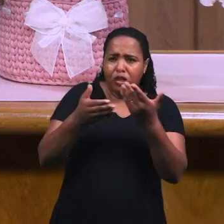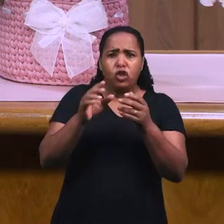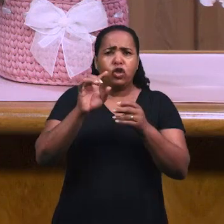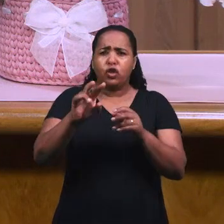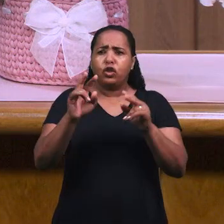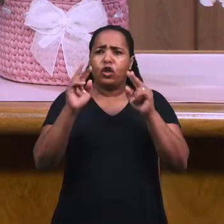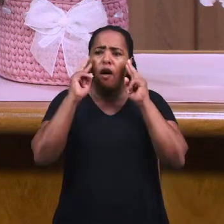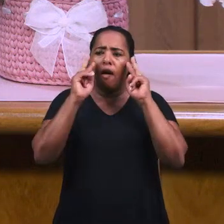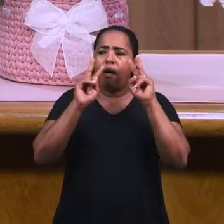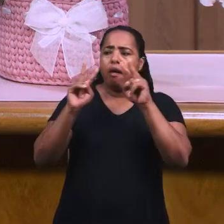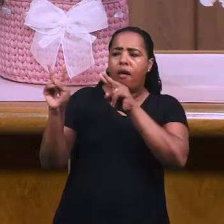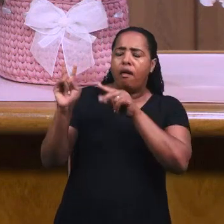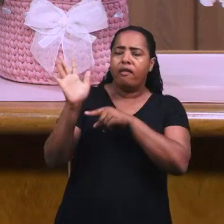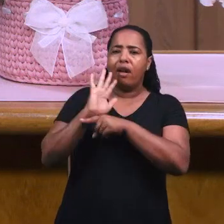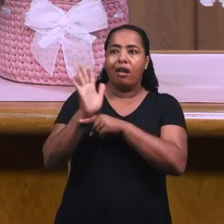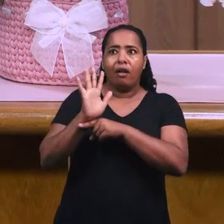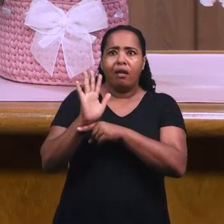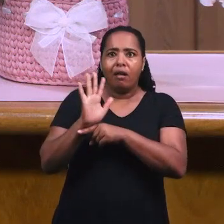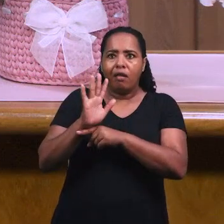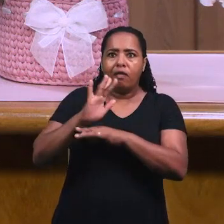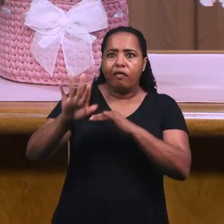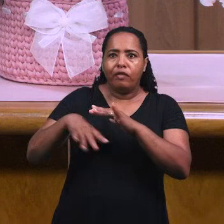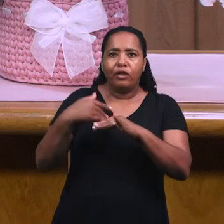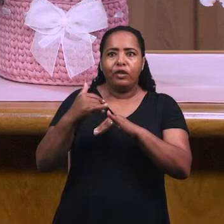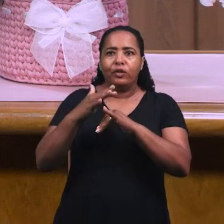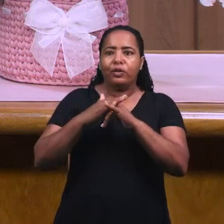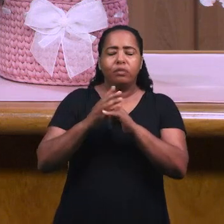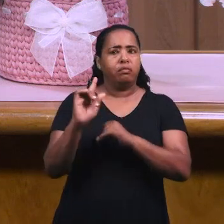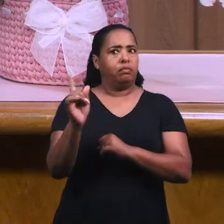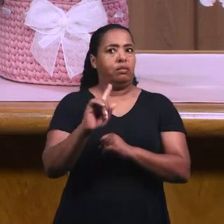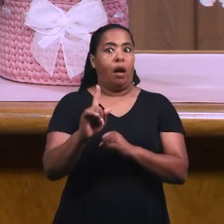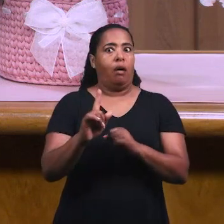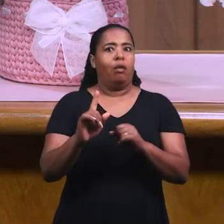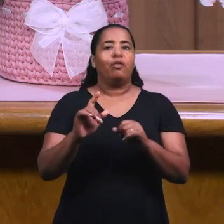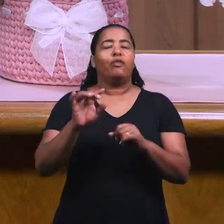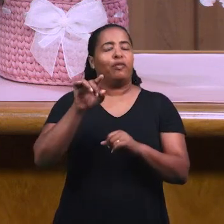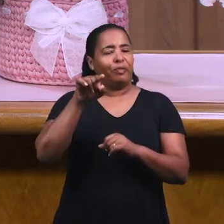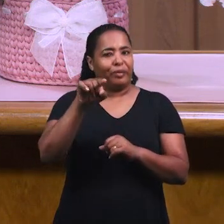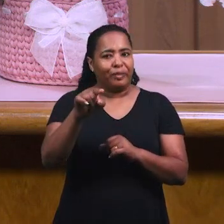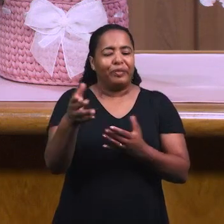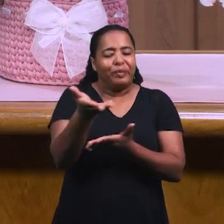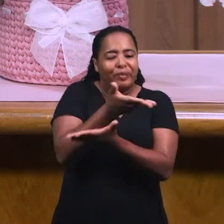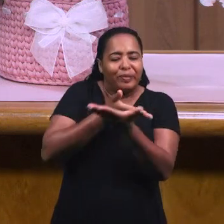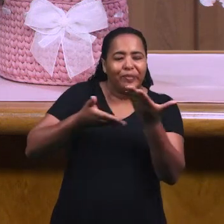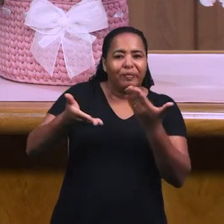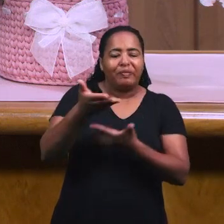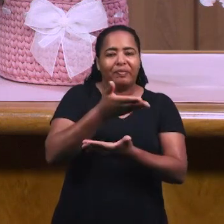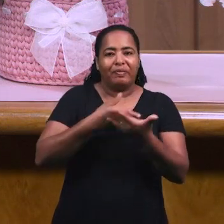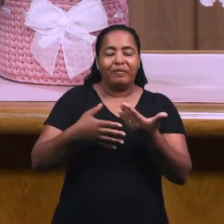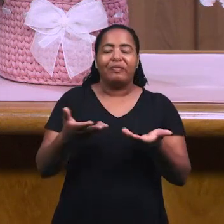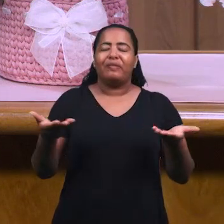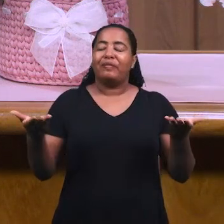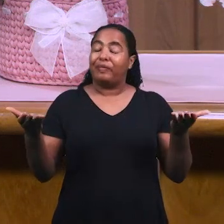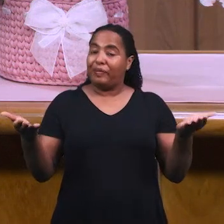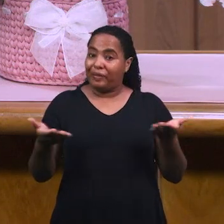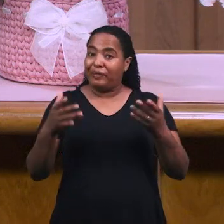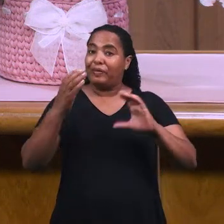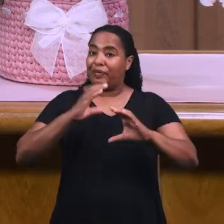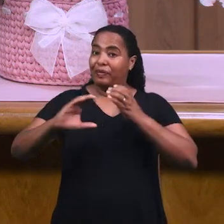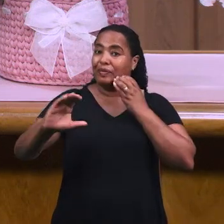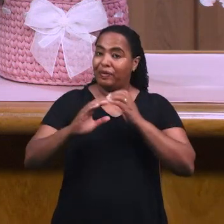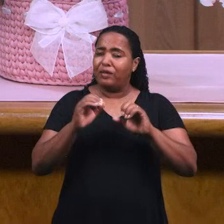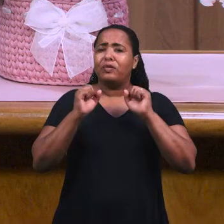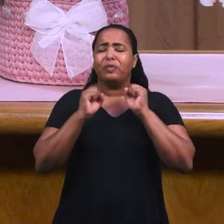pas seulement assister à une vidéo qui est transmise sur YouTube, mais que vous puissiez participer de ce culte. Nous allons chanter des louanges au